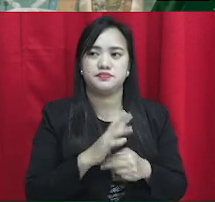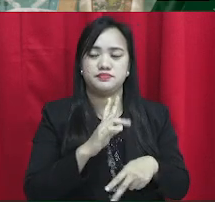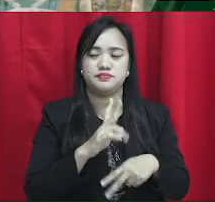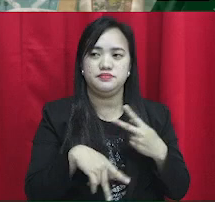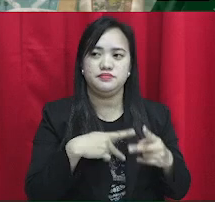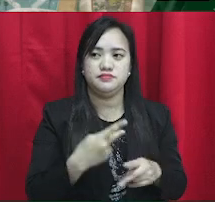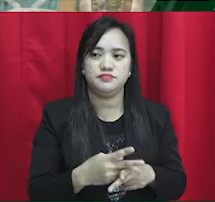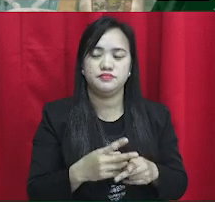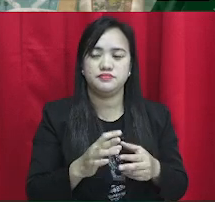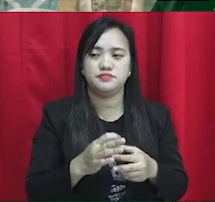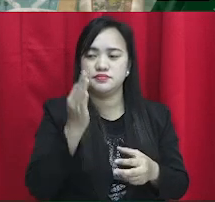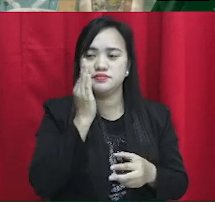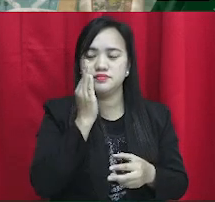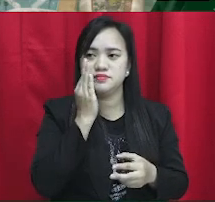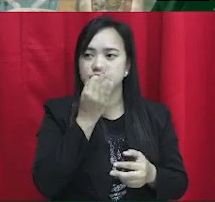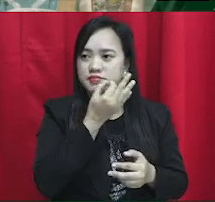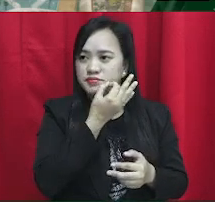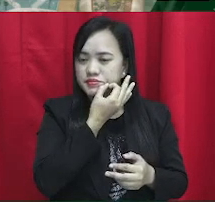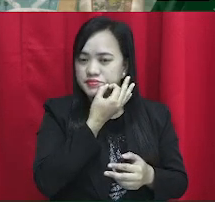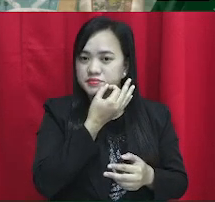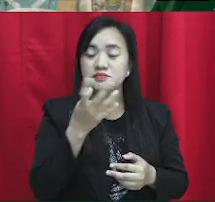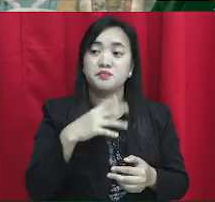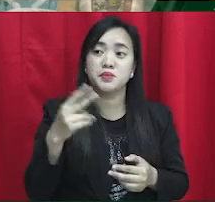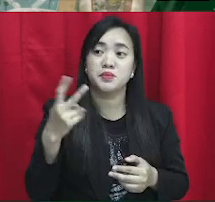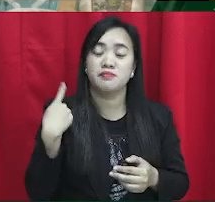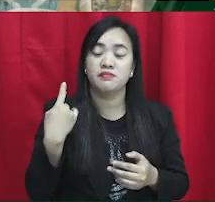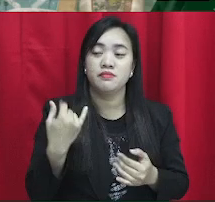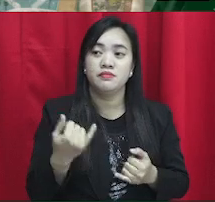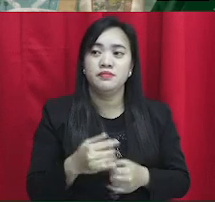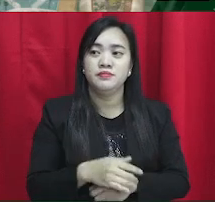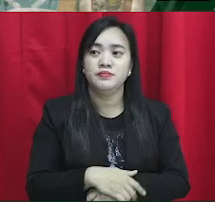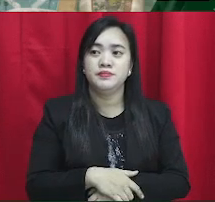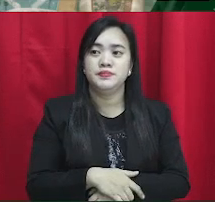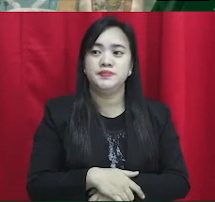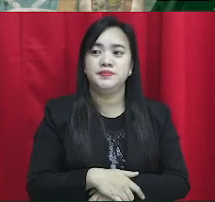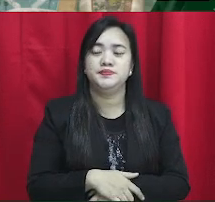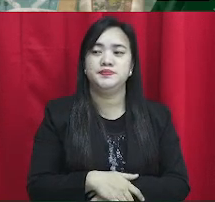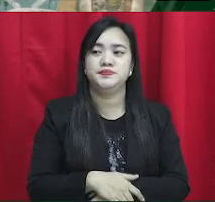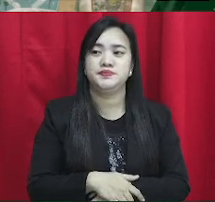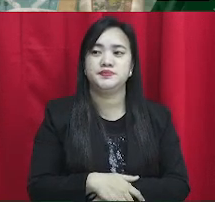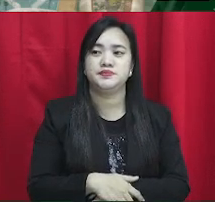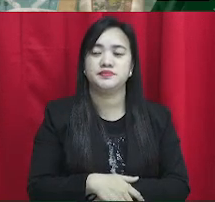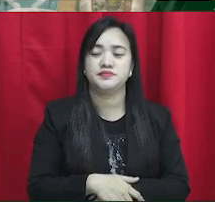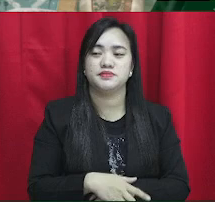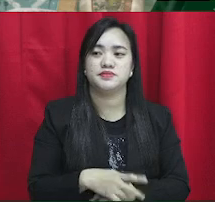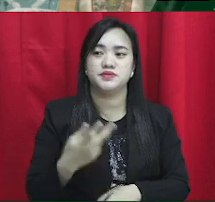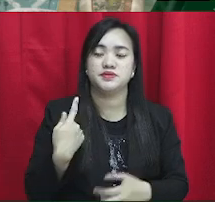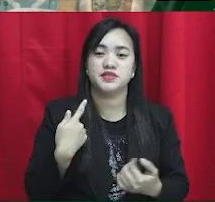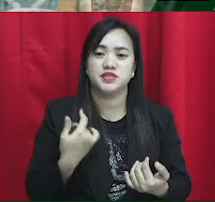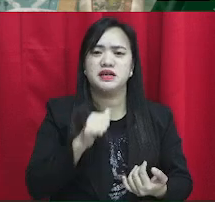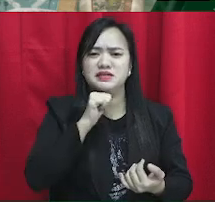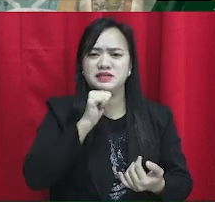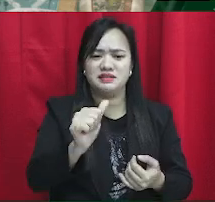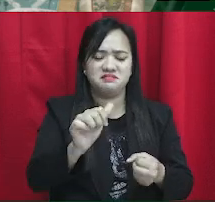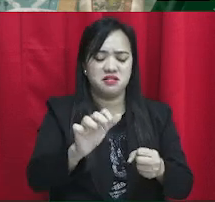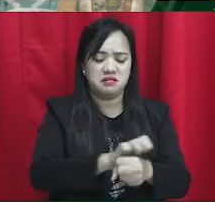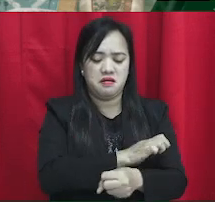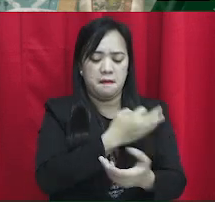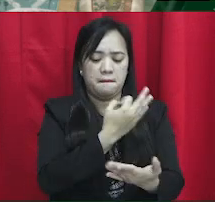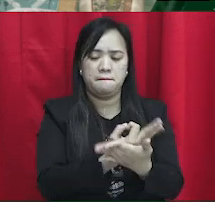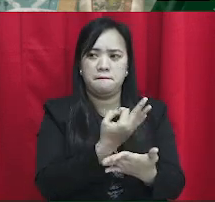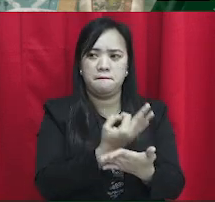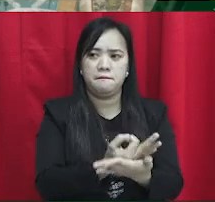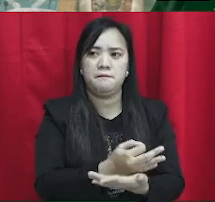Oo. Tapos maririnig mo, naku, kulang na yung pera ko, pero kailangan ko pang bumili ng ganun. Then, ewan ko, parang may kailangan